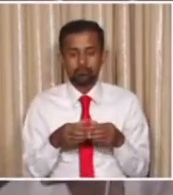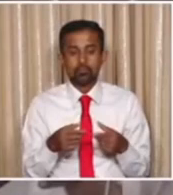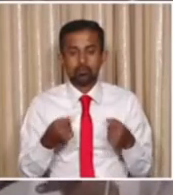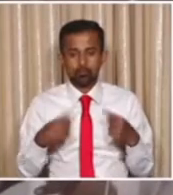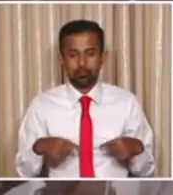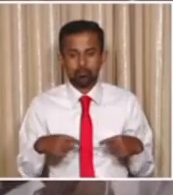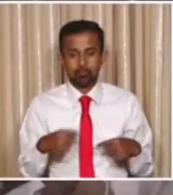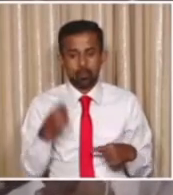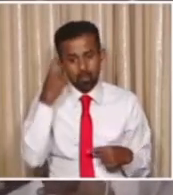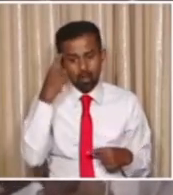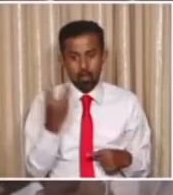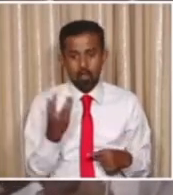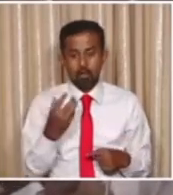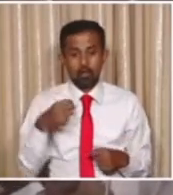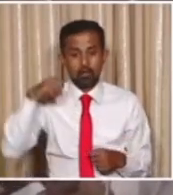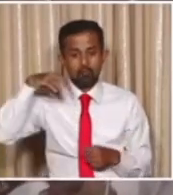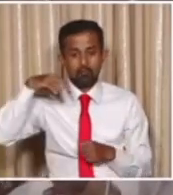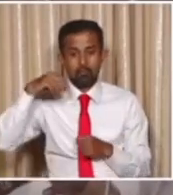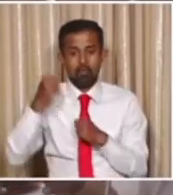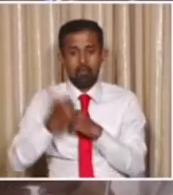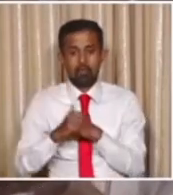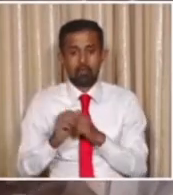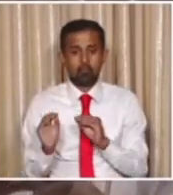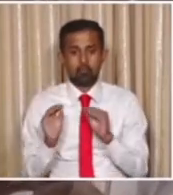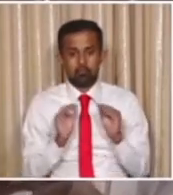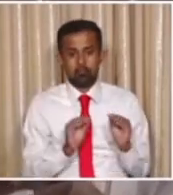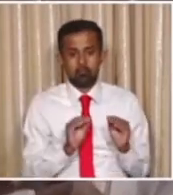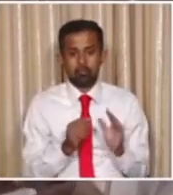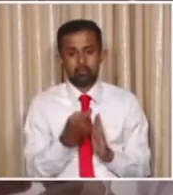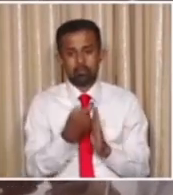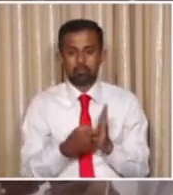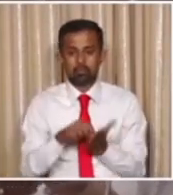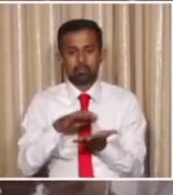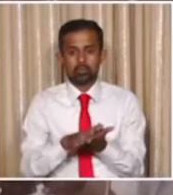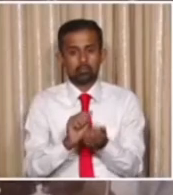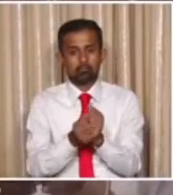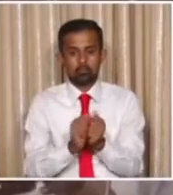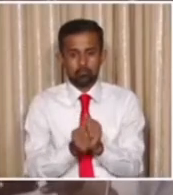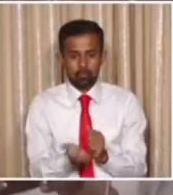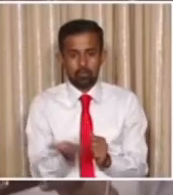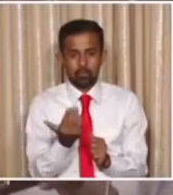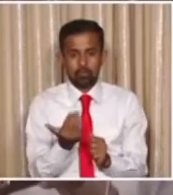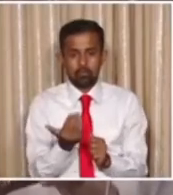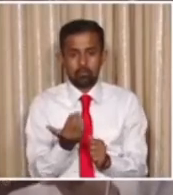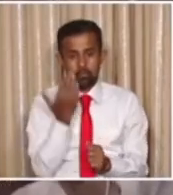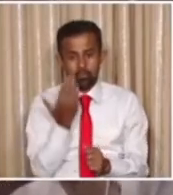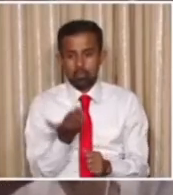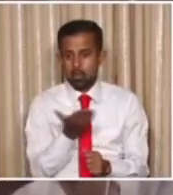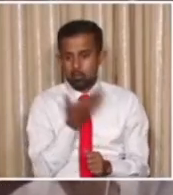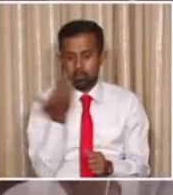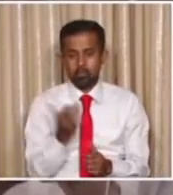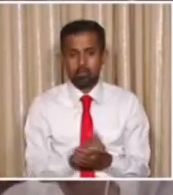ඊළඟට ගල්ලඟුරු වලින් විදුලි නිෂ්පාදනය කරන්න ගත්තයන් පස්සේ ප්‍රතිපත්ති තීන්දුව වල වෙනස්කම් නිසා ඒ තත් වෙන මොන දුන්නා වෙන්න